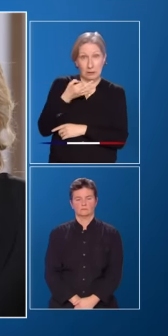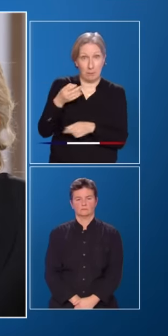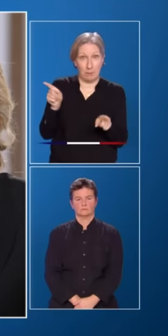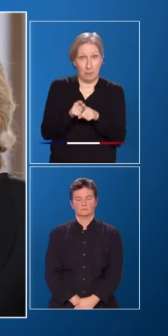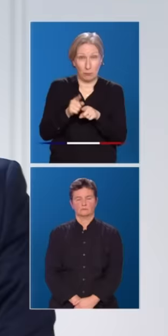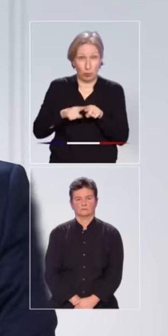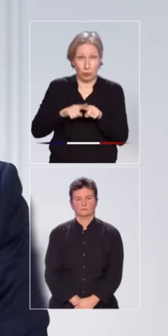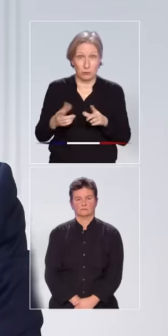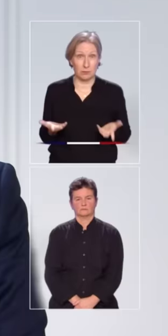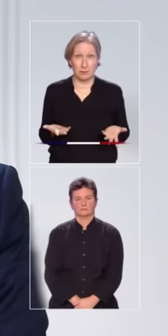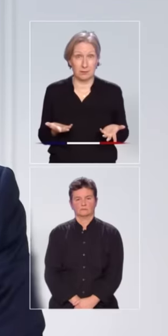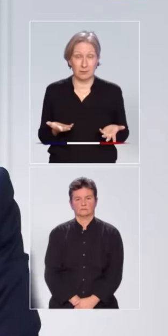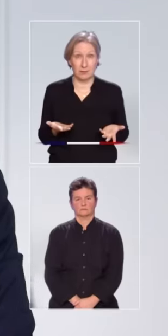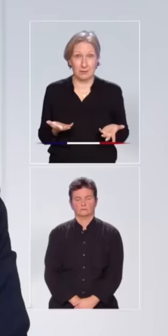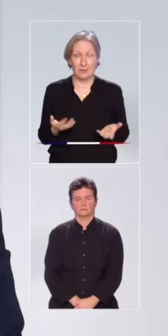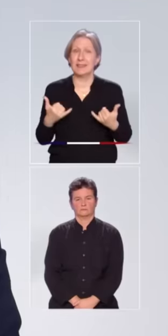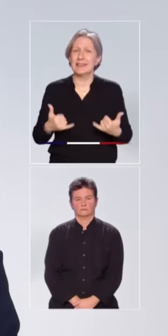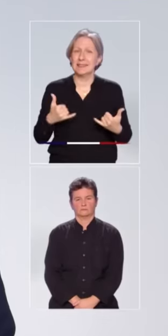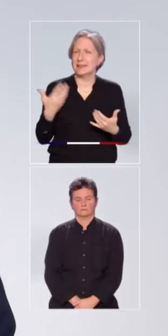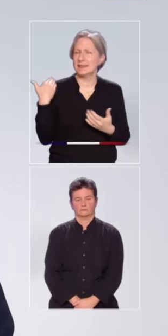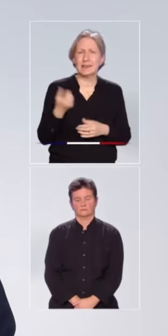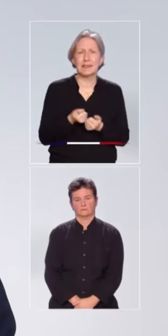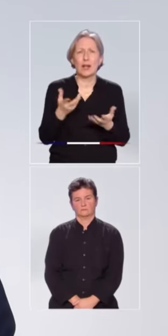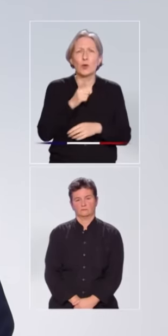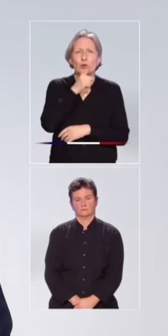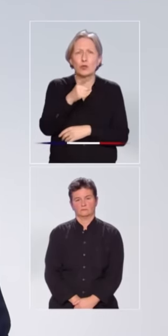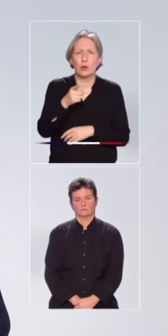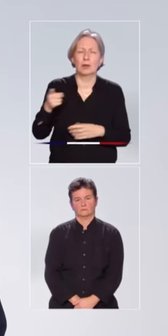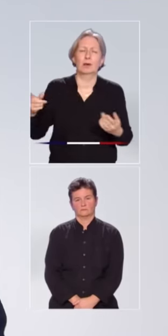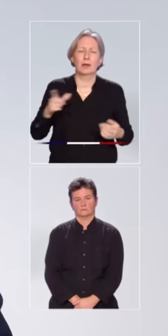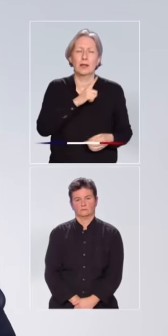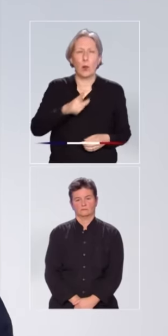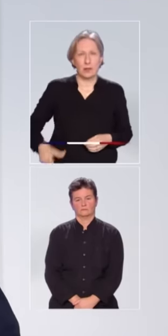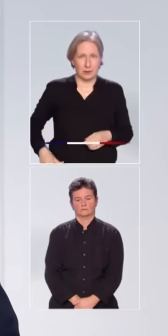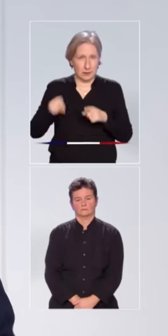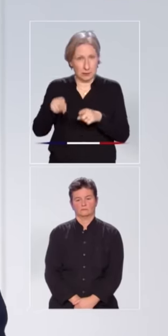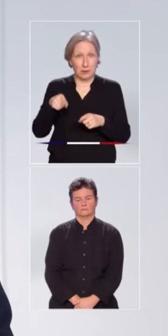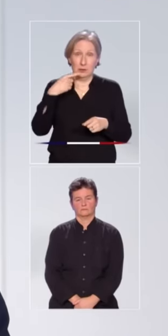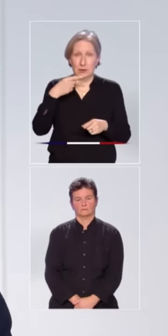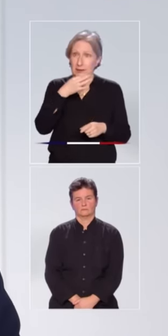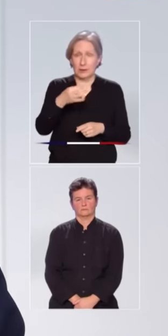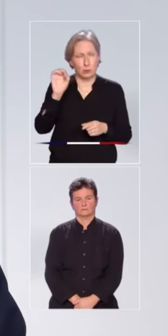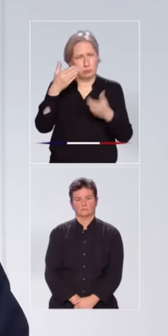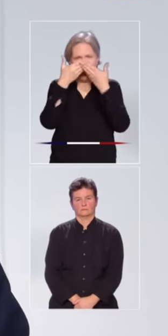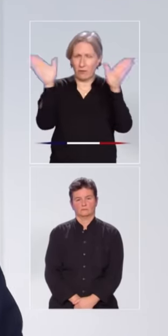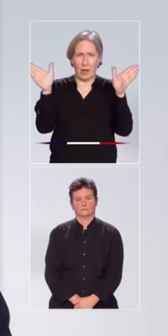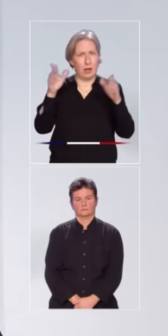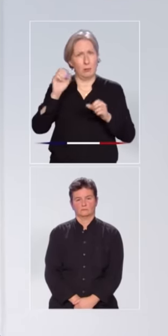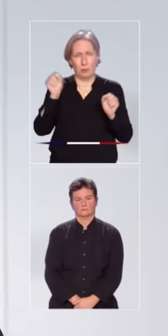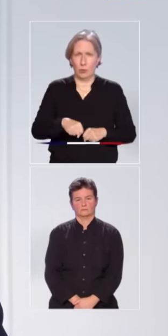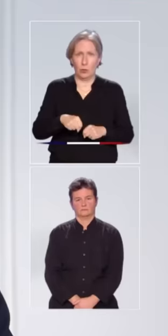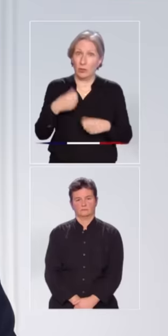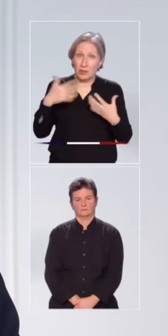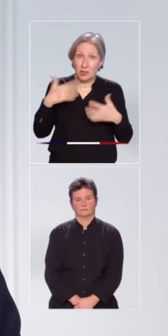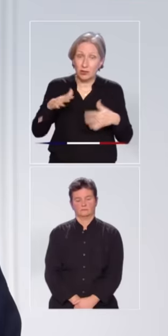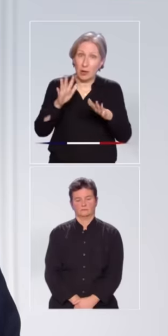la même chose. Vous aviez ici même, il y a quelques jours, le président lituanien, il a dit lui-même, toutes les options doivent être ouvertes. Il a même obtenu un mandat de son